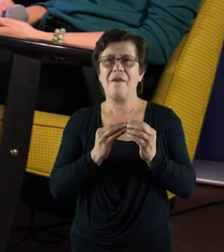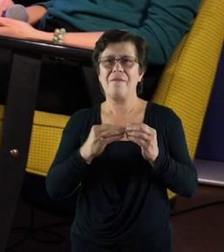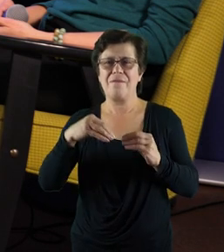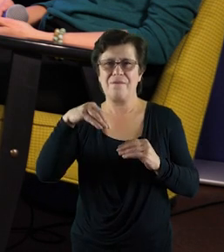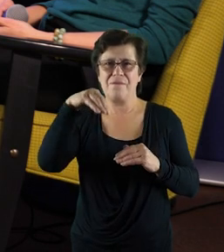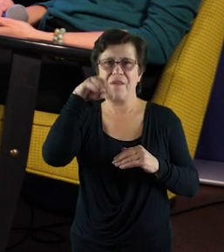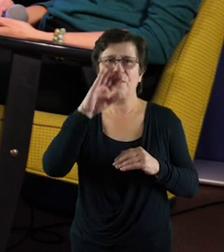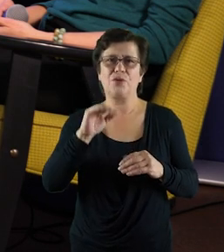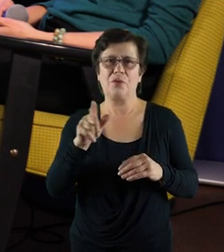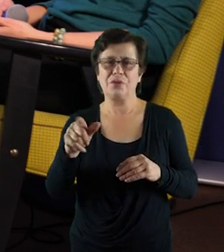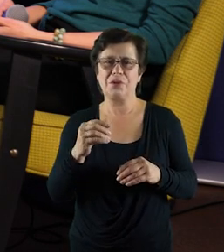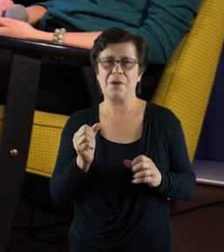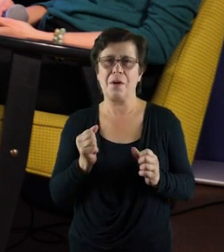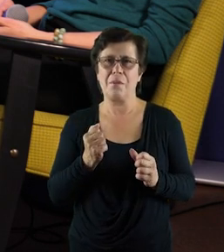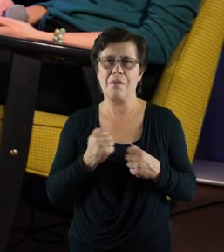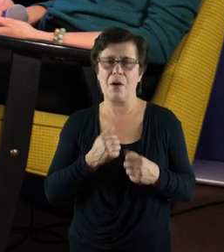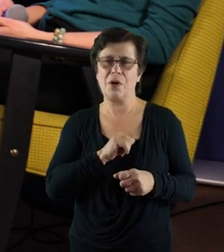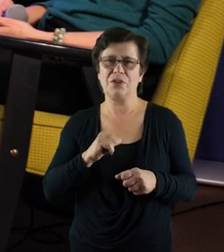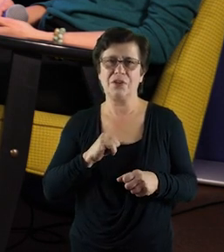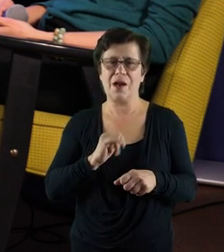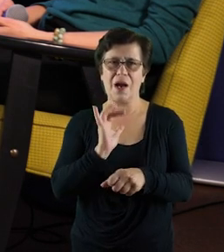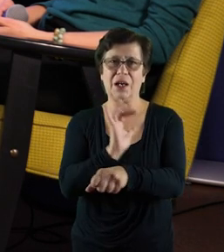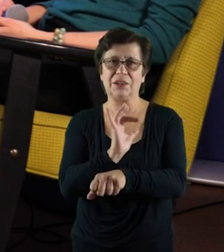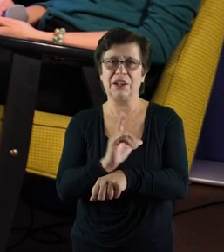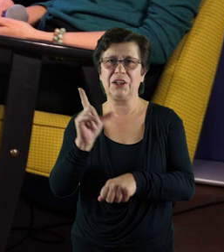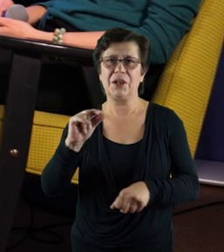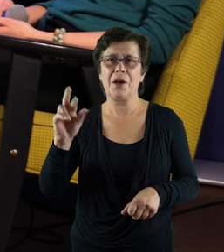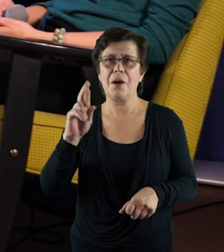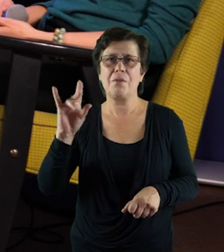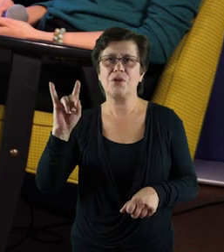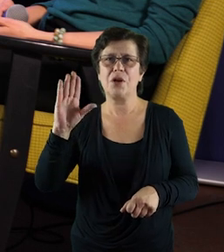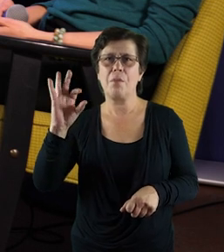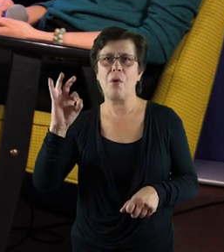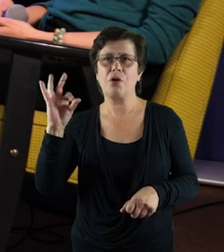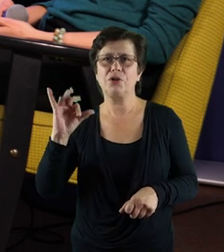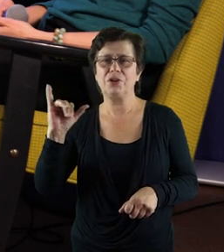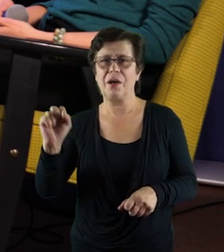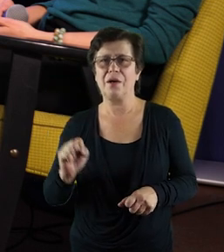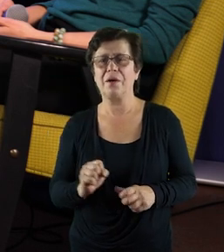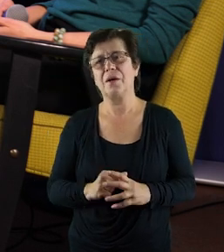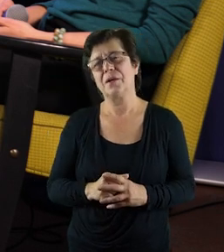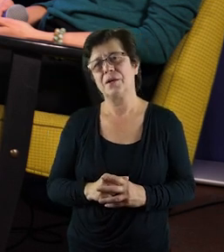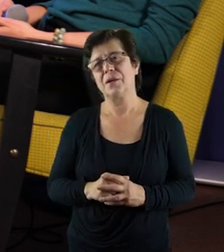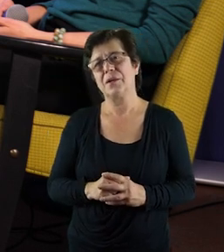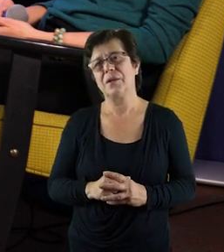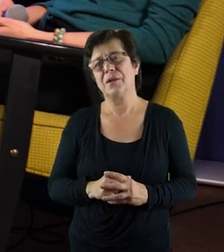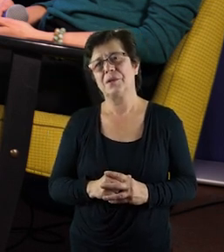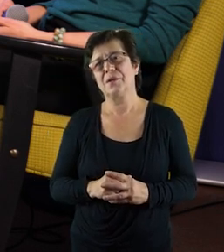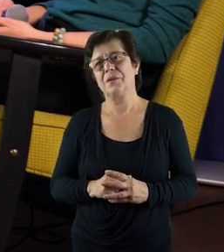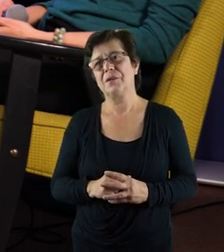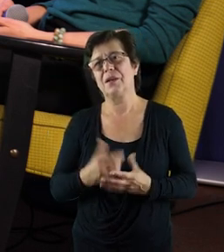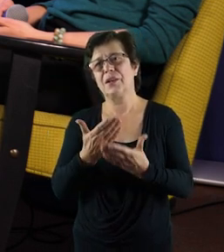strasznie dogmatyczny i był taki bardzo autorytarny. Natomiast no,